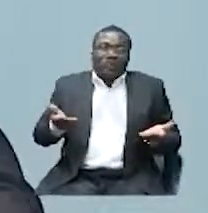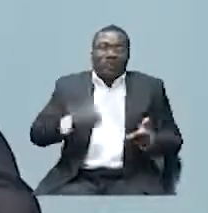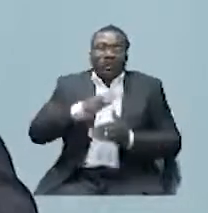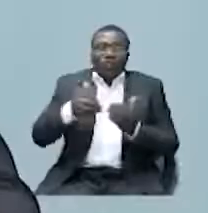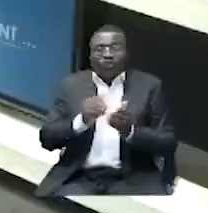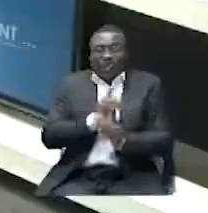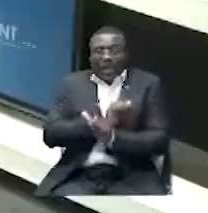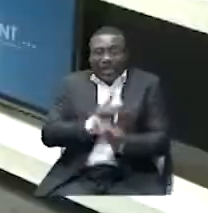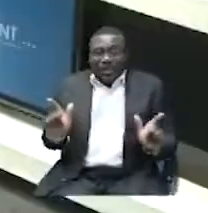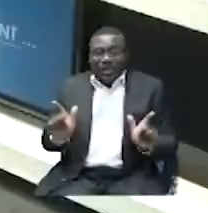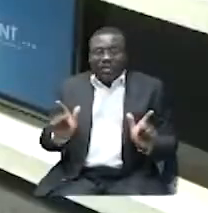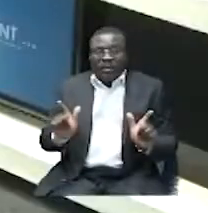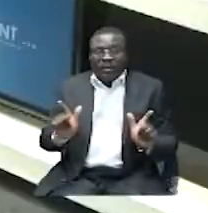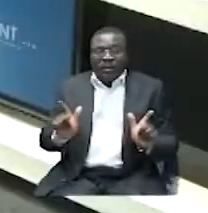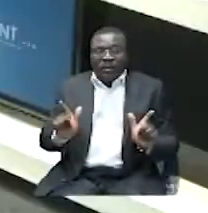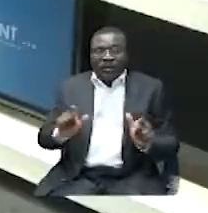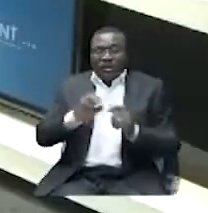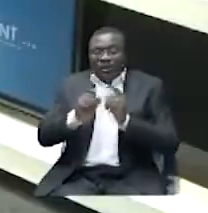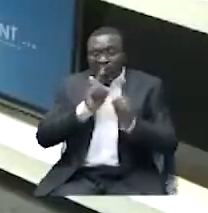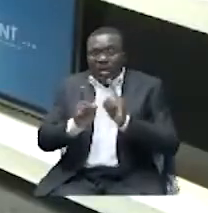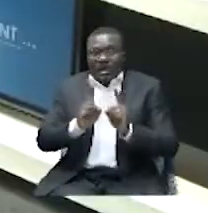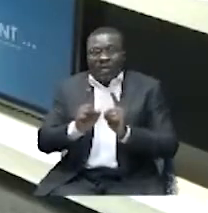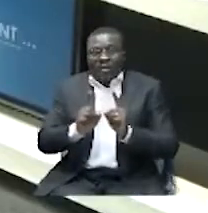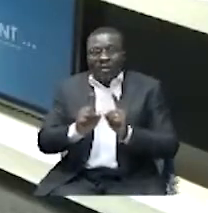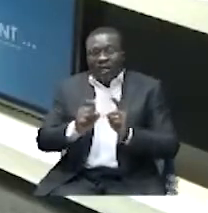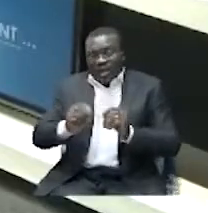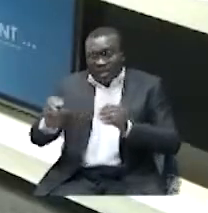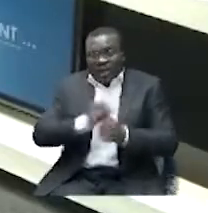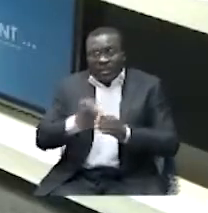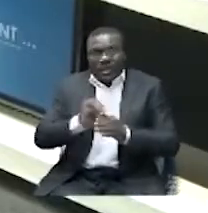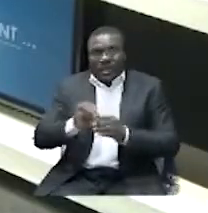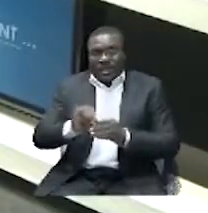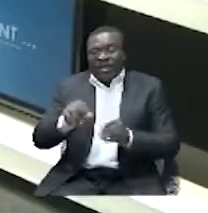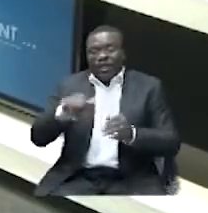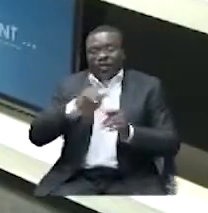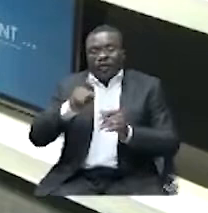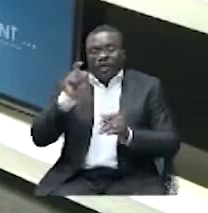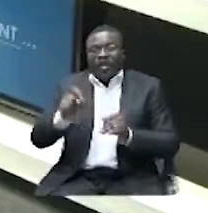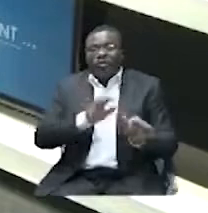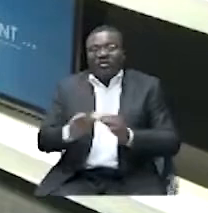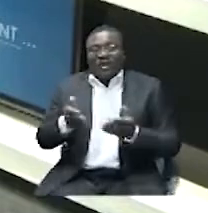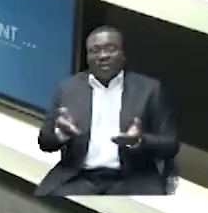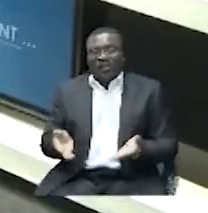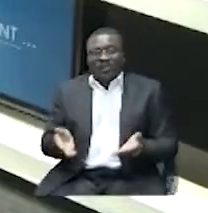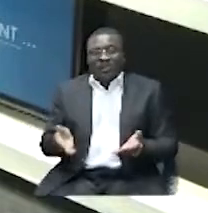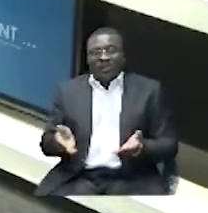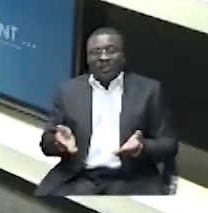toute la liberté de s'exprimer et d'exercer les prérogatives qui sont les siennes.